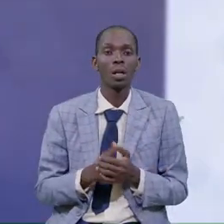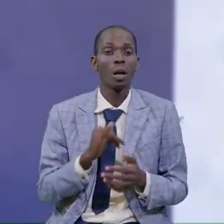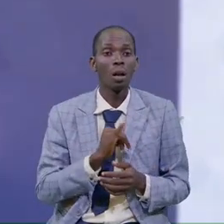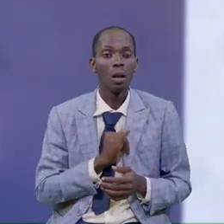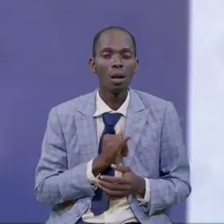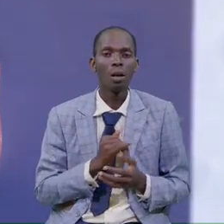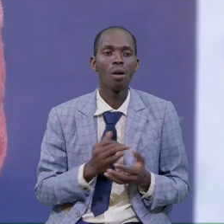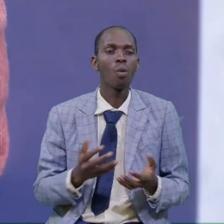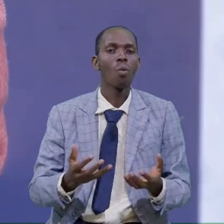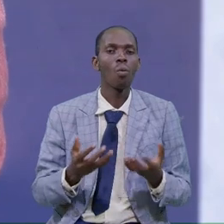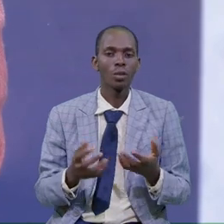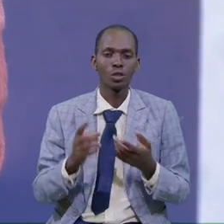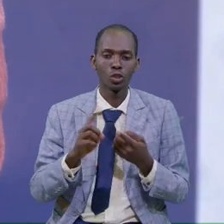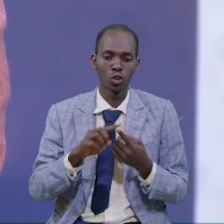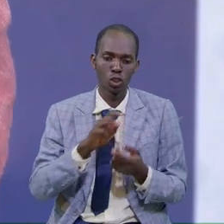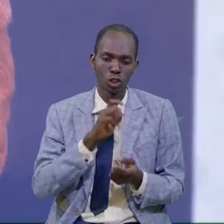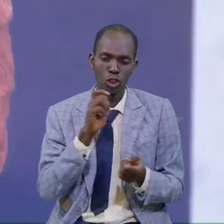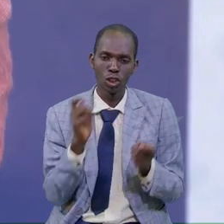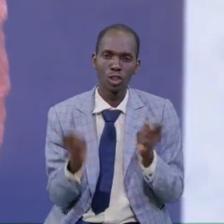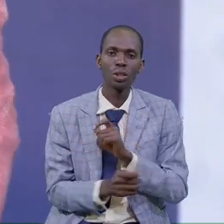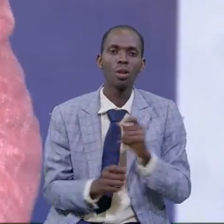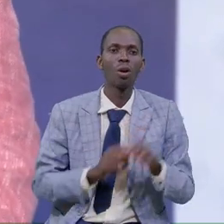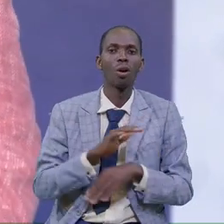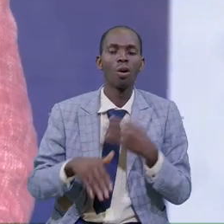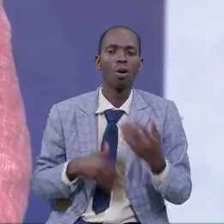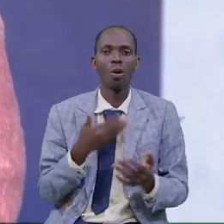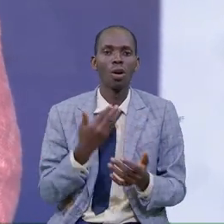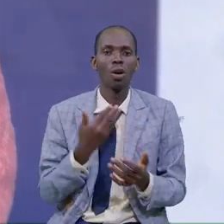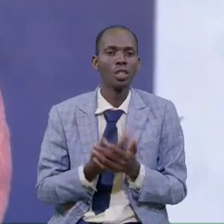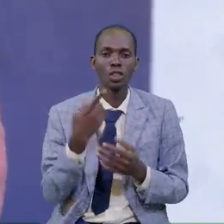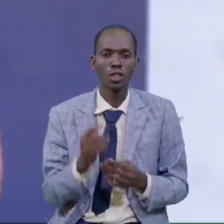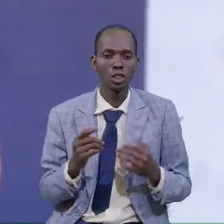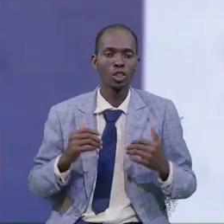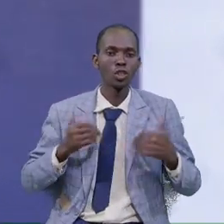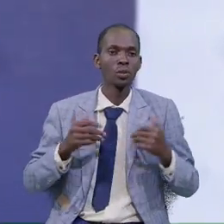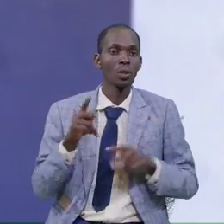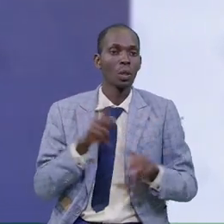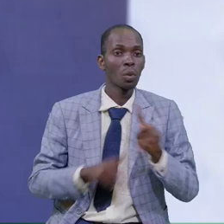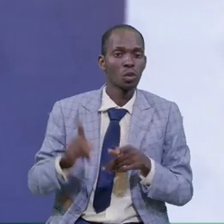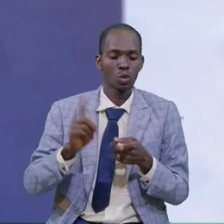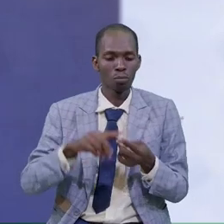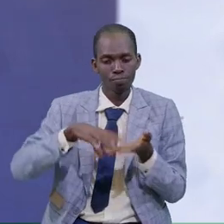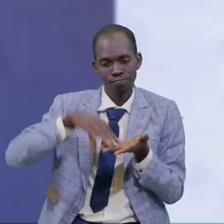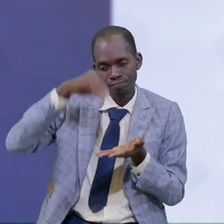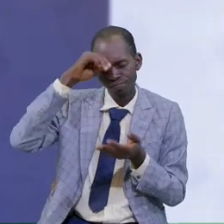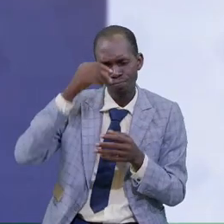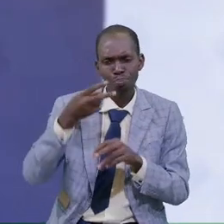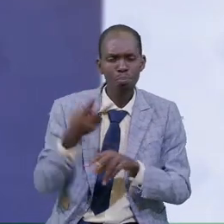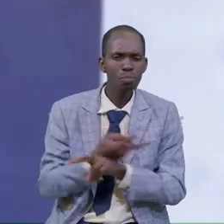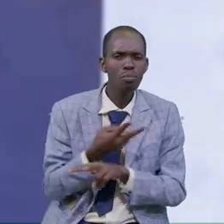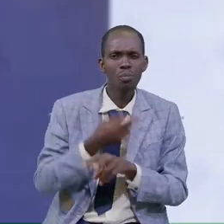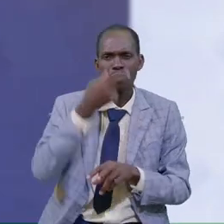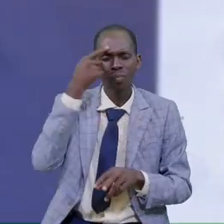Je voulais changer ces enfants pour qu'ils apprennent les mathématiques. Parce que